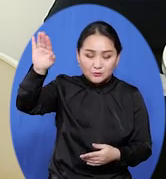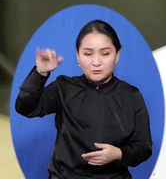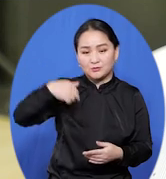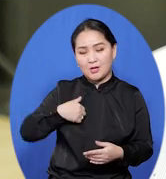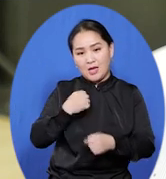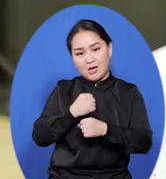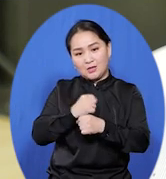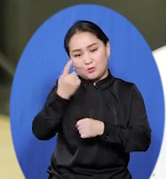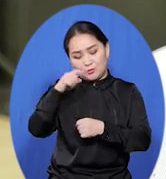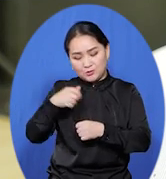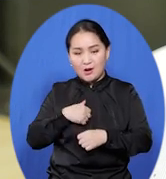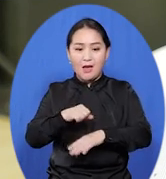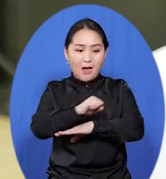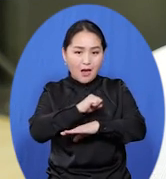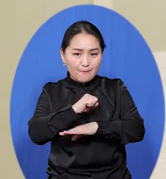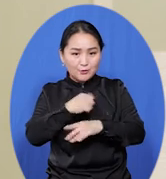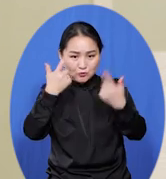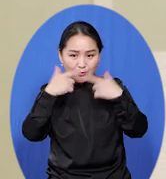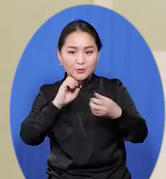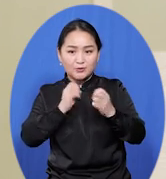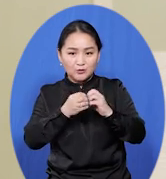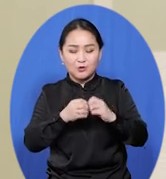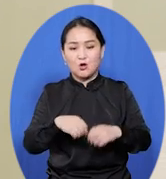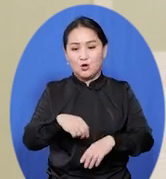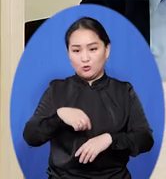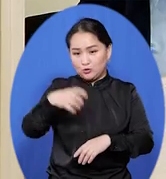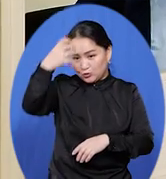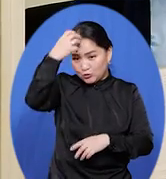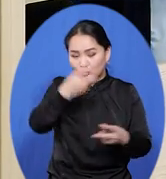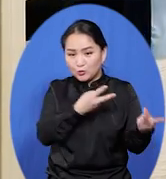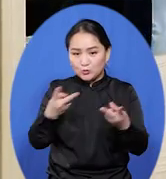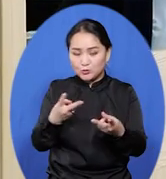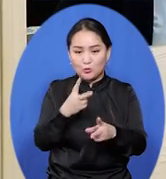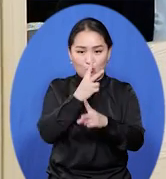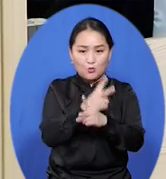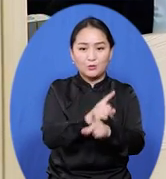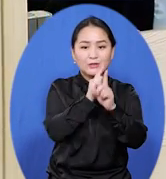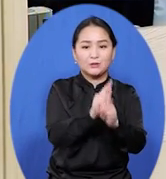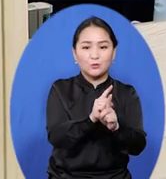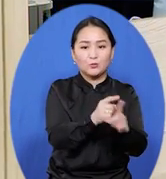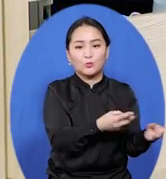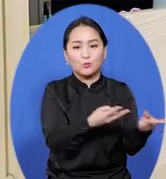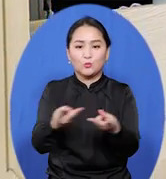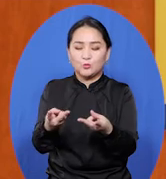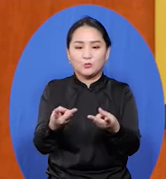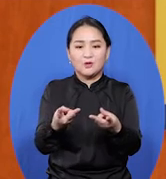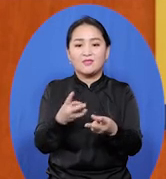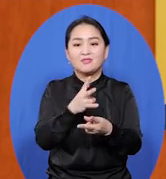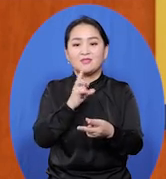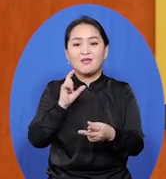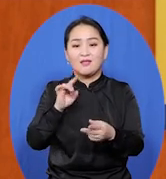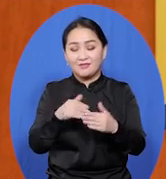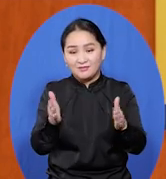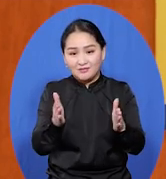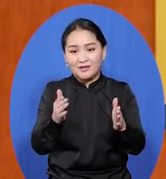тогтоомж, бодлого шийдвэрийн хэрэгжилтийг аймгийнхаа хэмжээнд зохион байгуулж, төрийн үйлчилгээг хуулийн дагуу үйлчлүүлэгчдэд нээлттэй, нээлттэй,